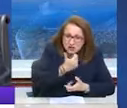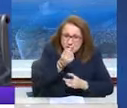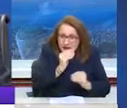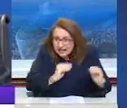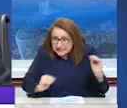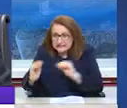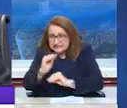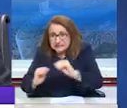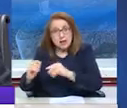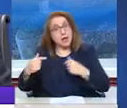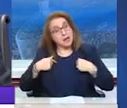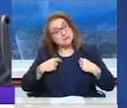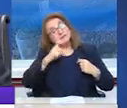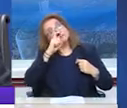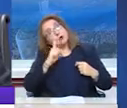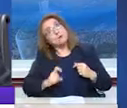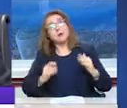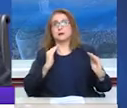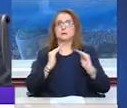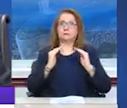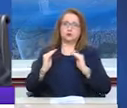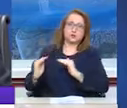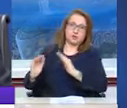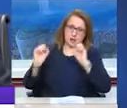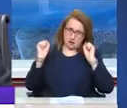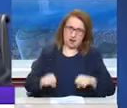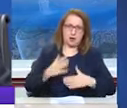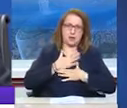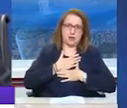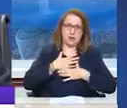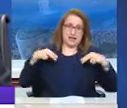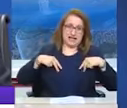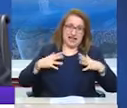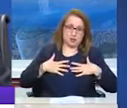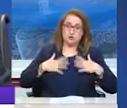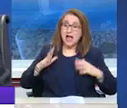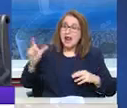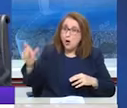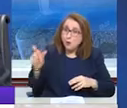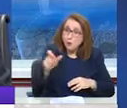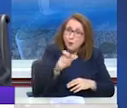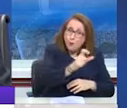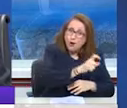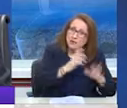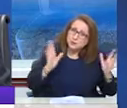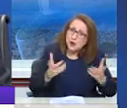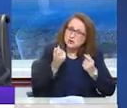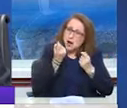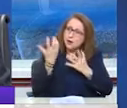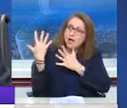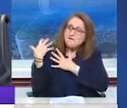την προστασία που πρέπει να παρασχεθεί, αλλά ο καθένας μας αναλαμβάνει ένα μερίδιο ατομικής ευθύνης.